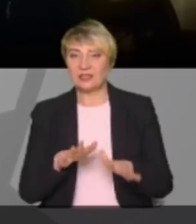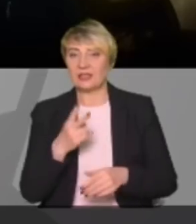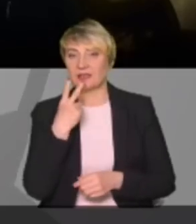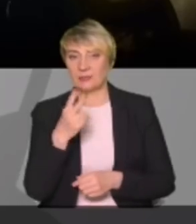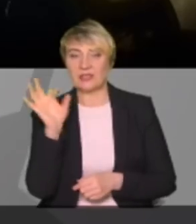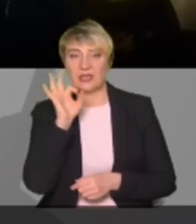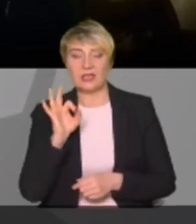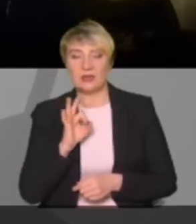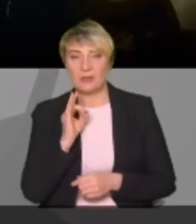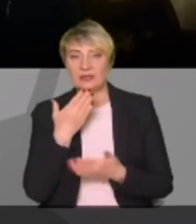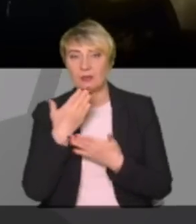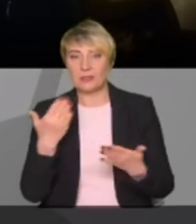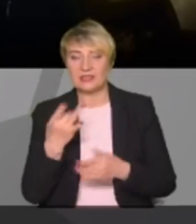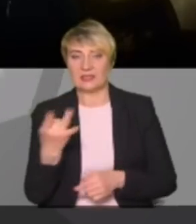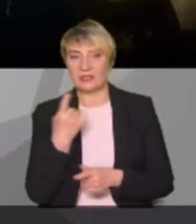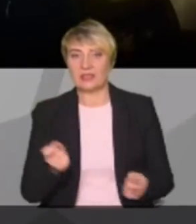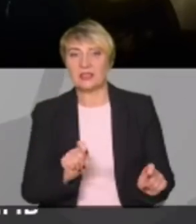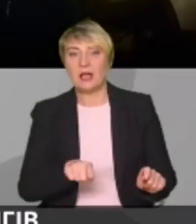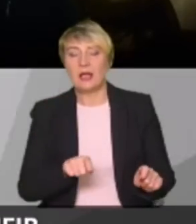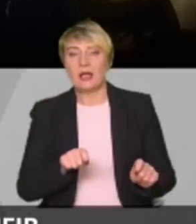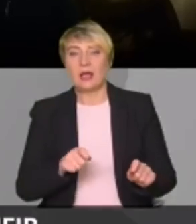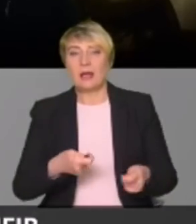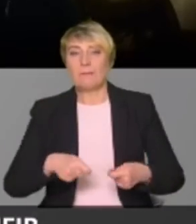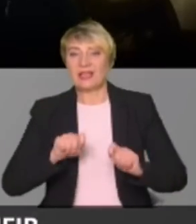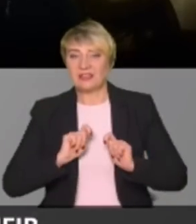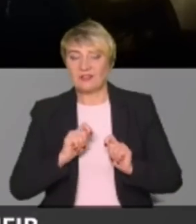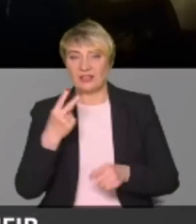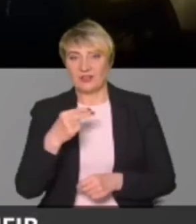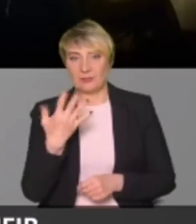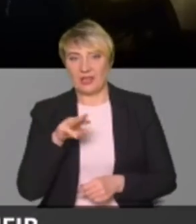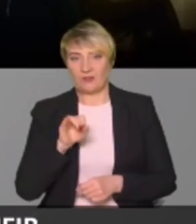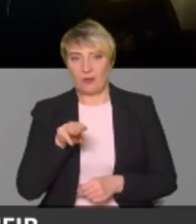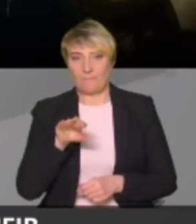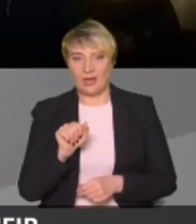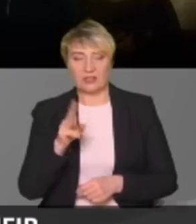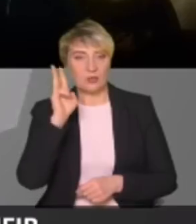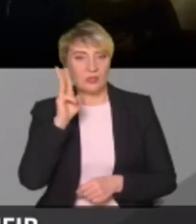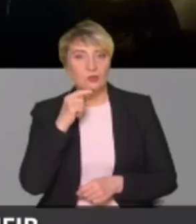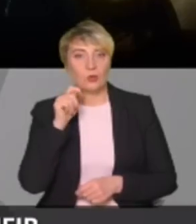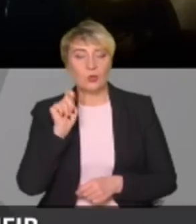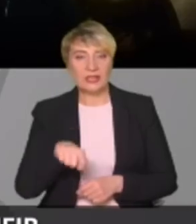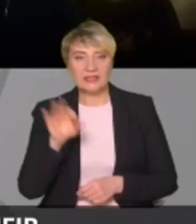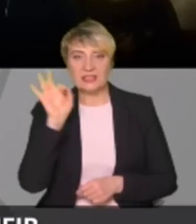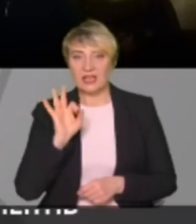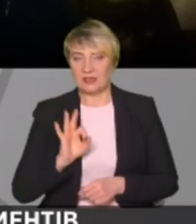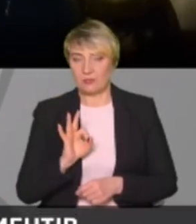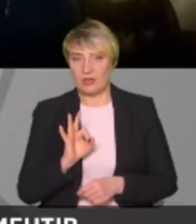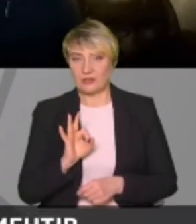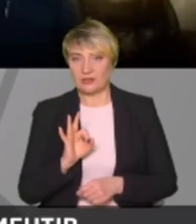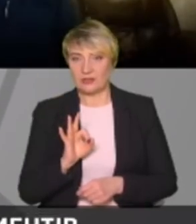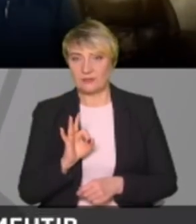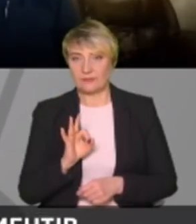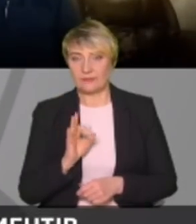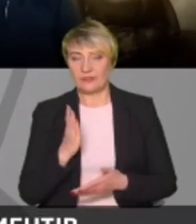Германия последний раз передавала 25 марта, и посол Украины в Германии Андрей Мельник, даже вот есть такой